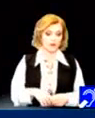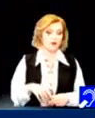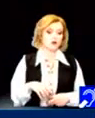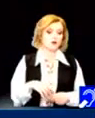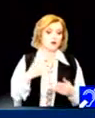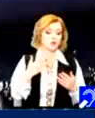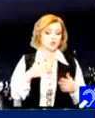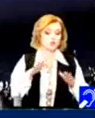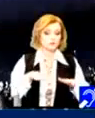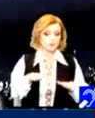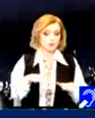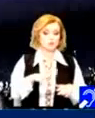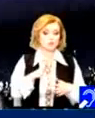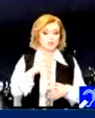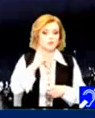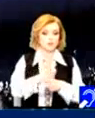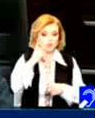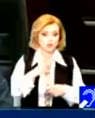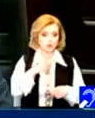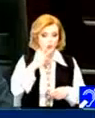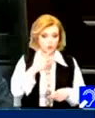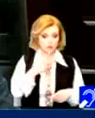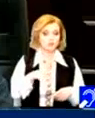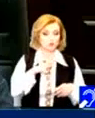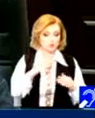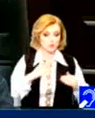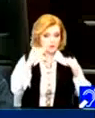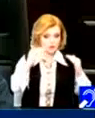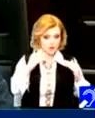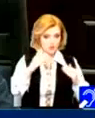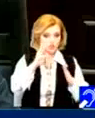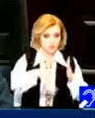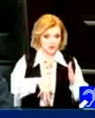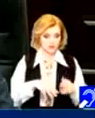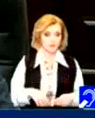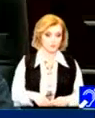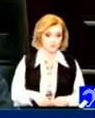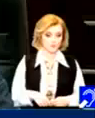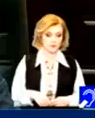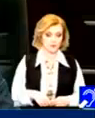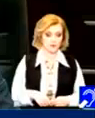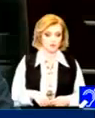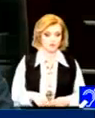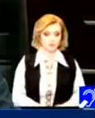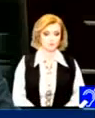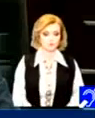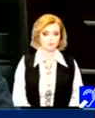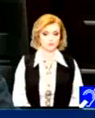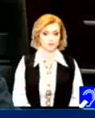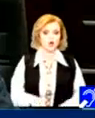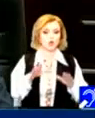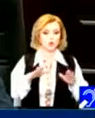depășit suma de 53.000 de lei anul trecut. Se atestă o descreștere a cazurilor